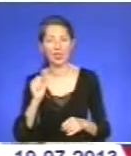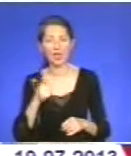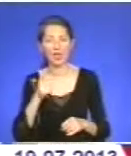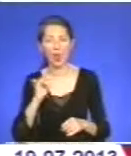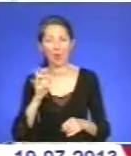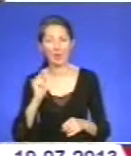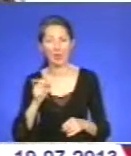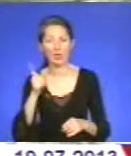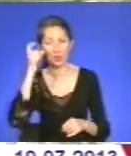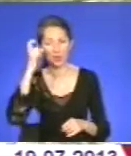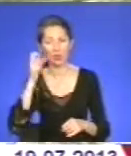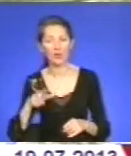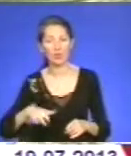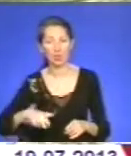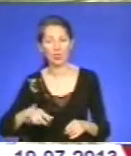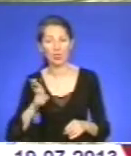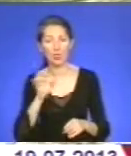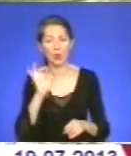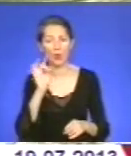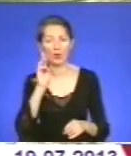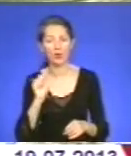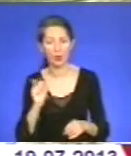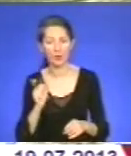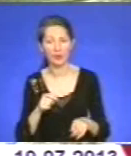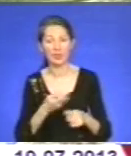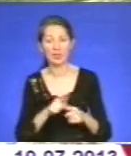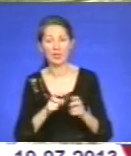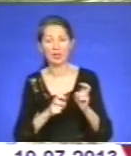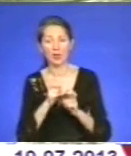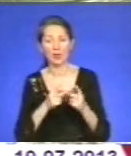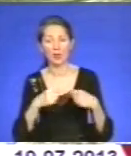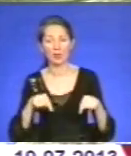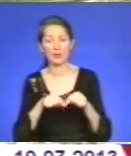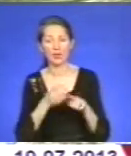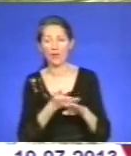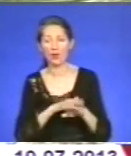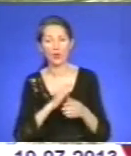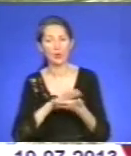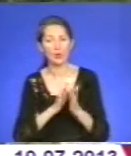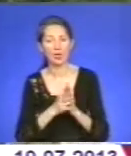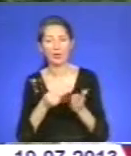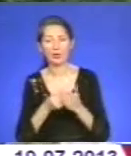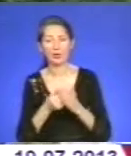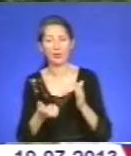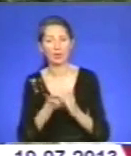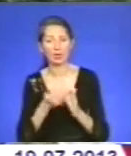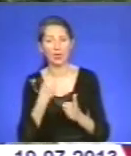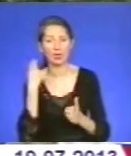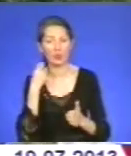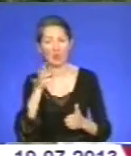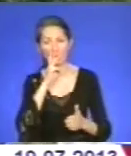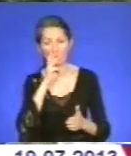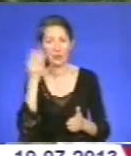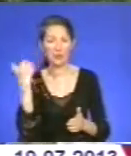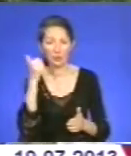та Борщеві. Проте ці структурні підрозділи у важкому стані. Фінансування не вистачає. Заборгована заробітна плата